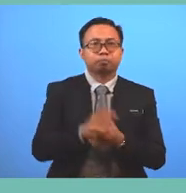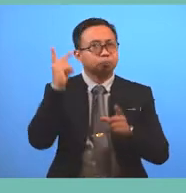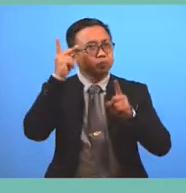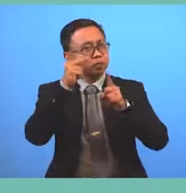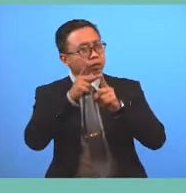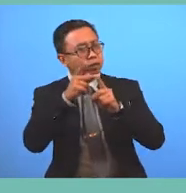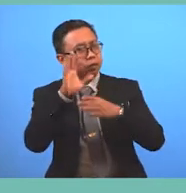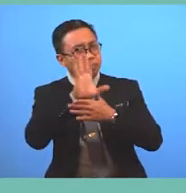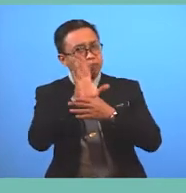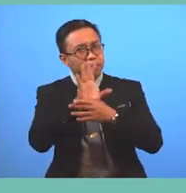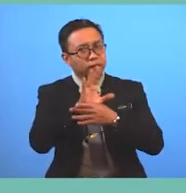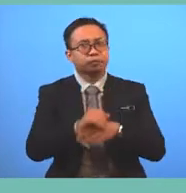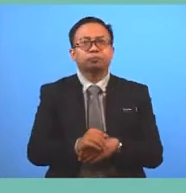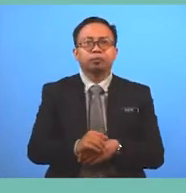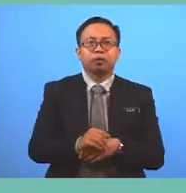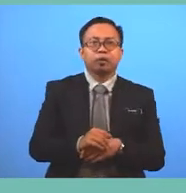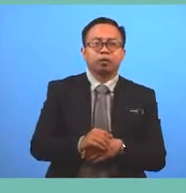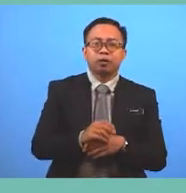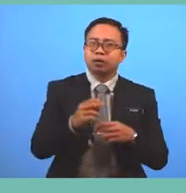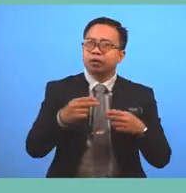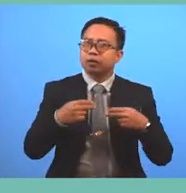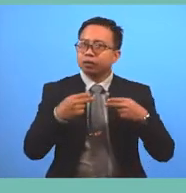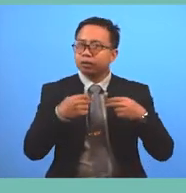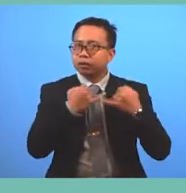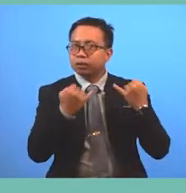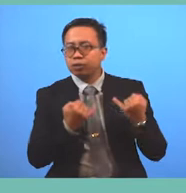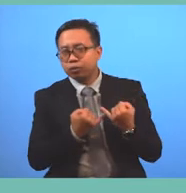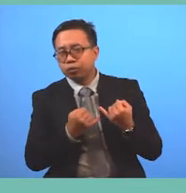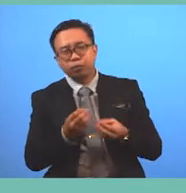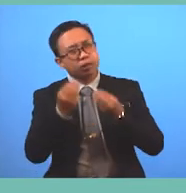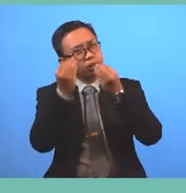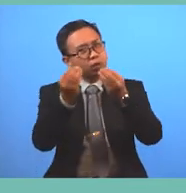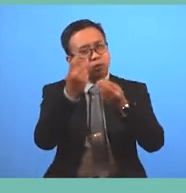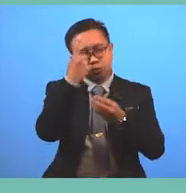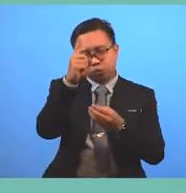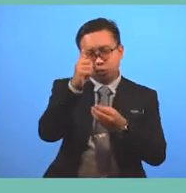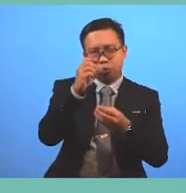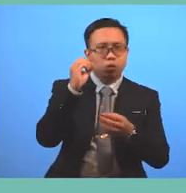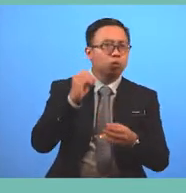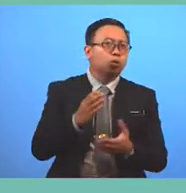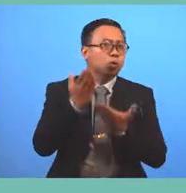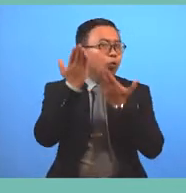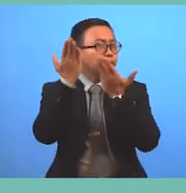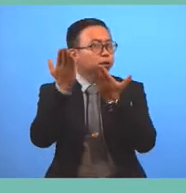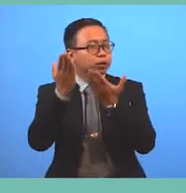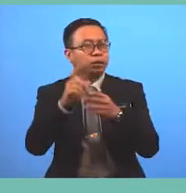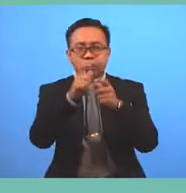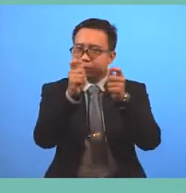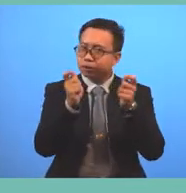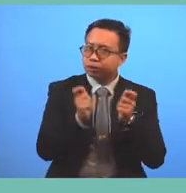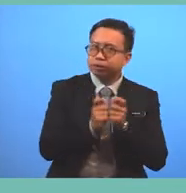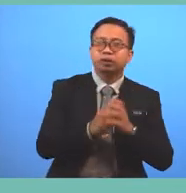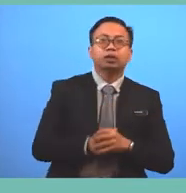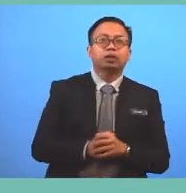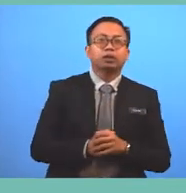is a careful attention that was given to detail In order to make the 80s setting look authentic